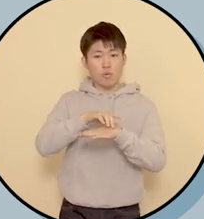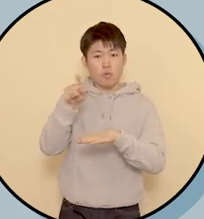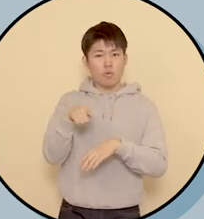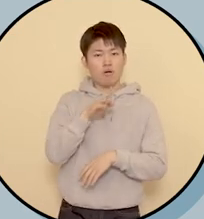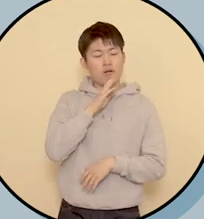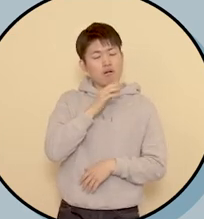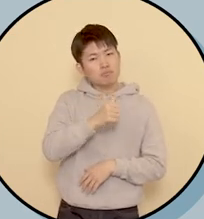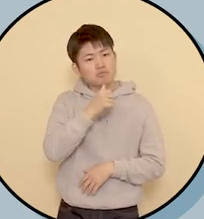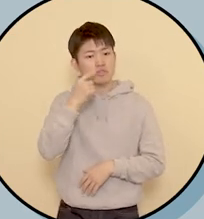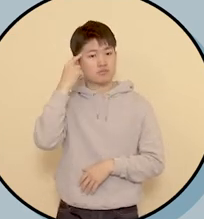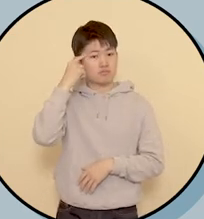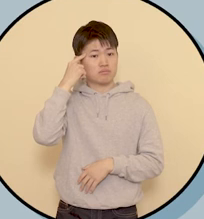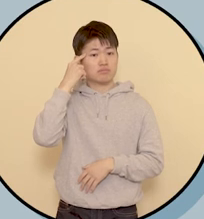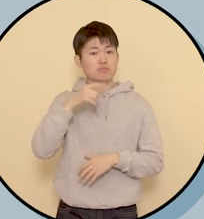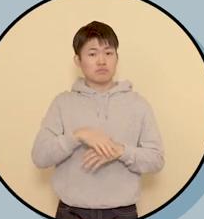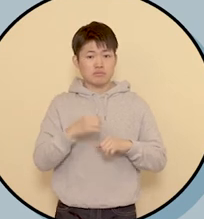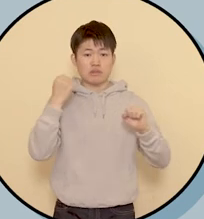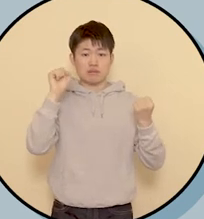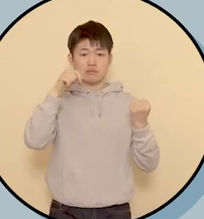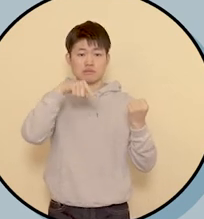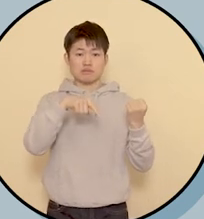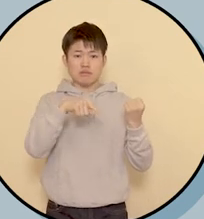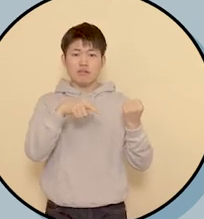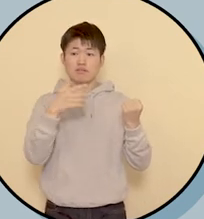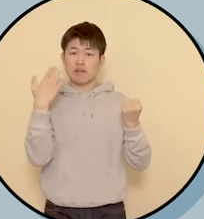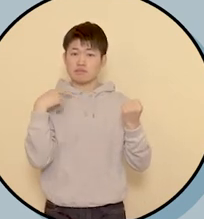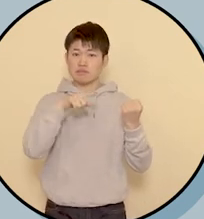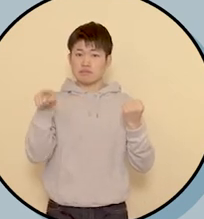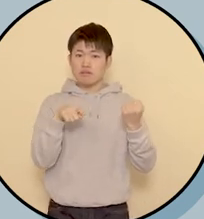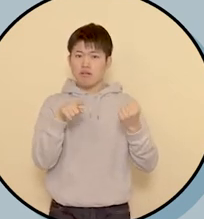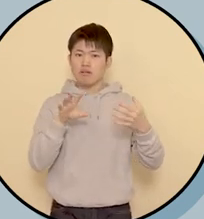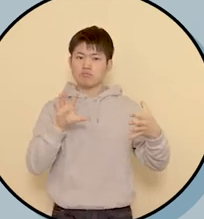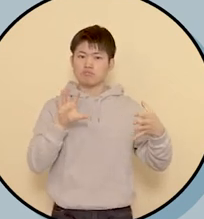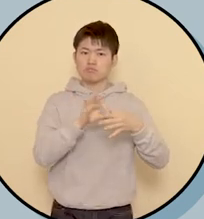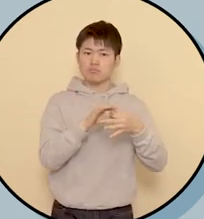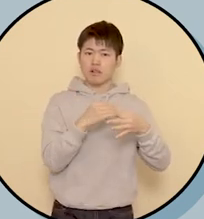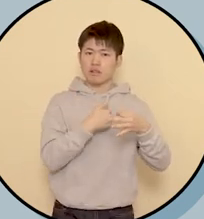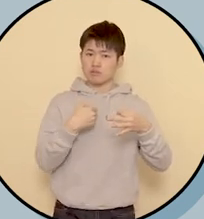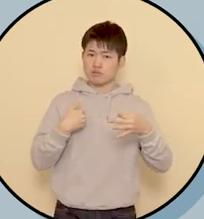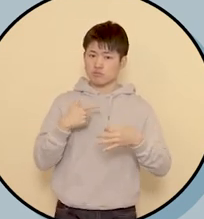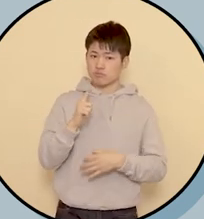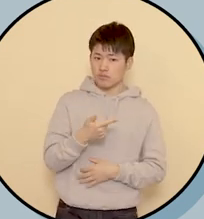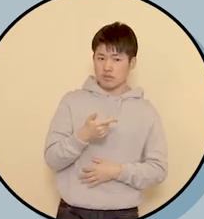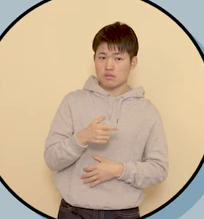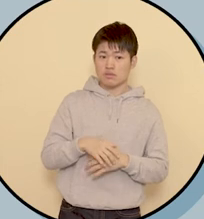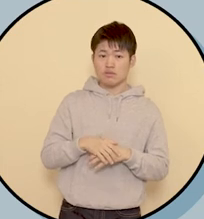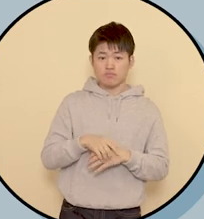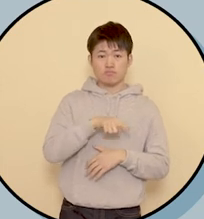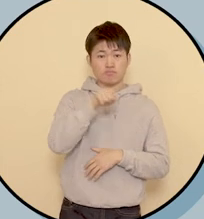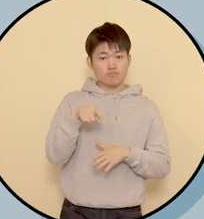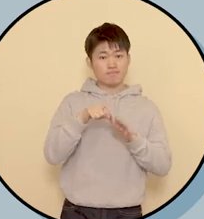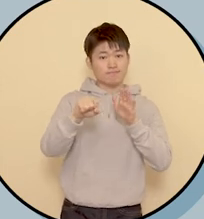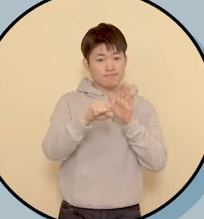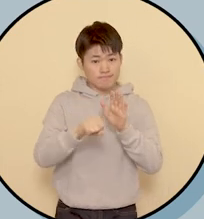そういう意味ではつながり合いやすい手段かなって